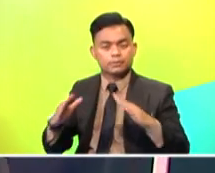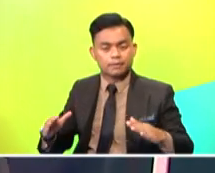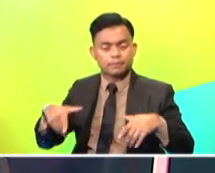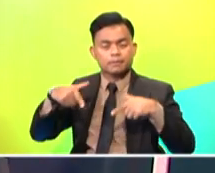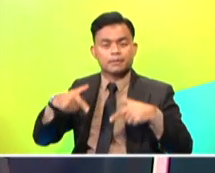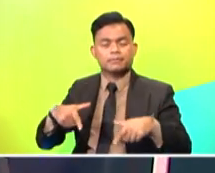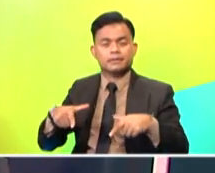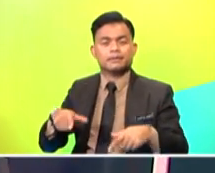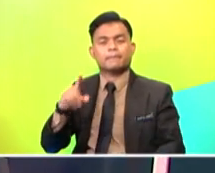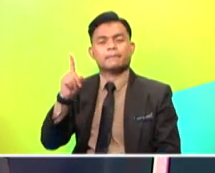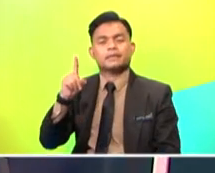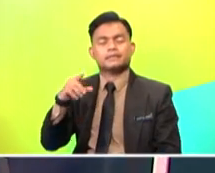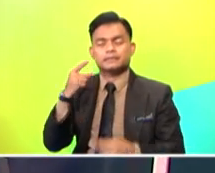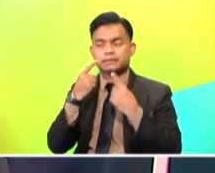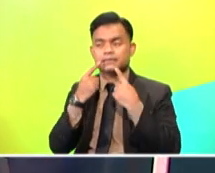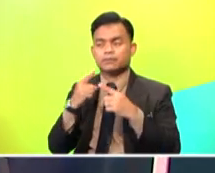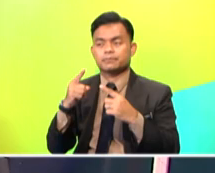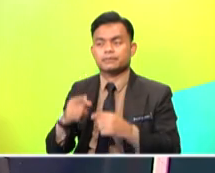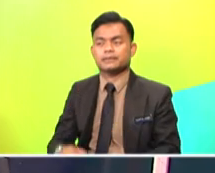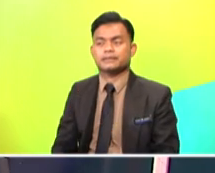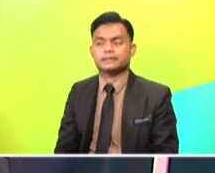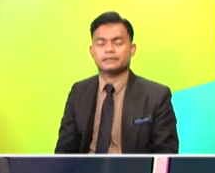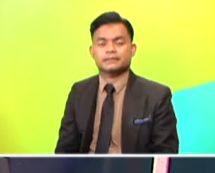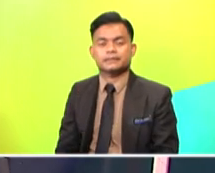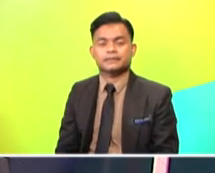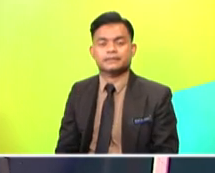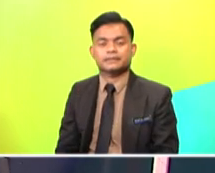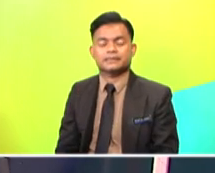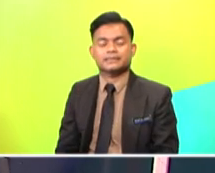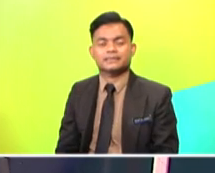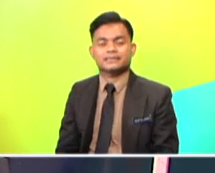satu jawapannya, Fan? Rumah panjang dekat mana? Okey.